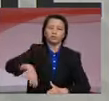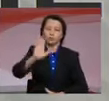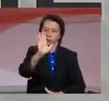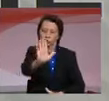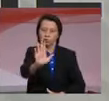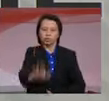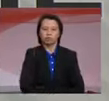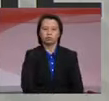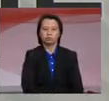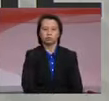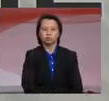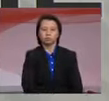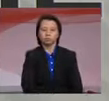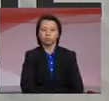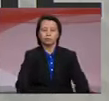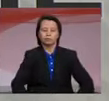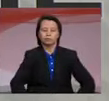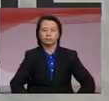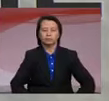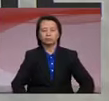ni.